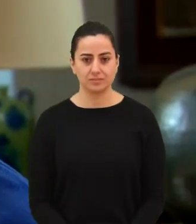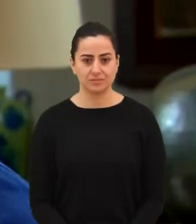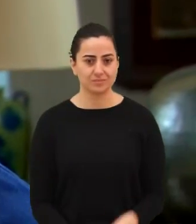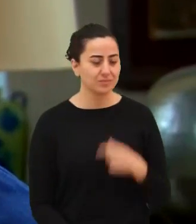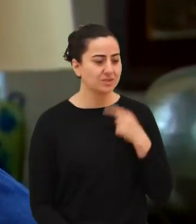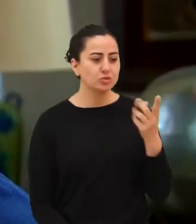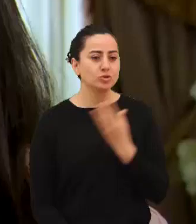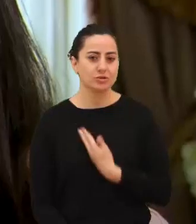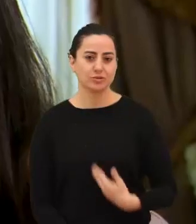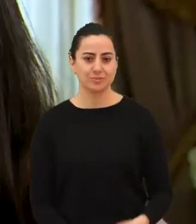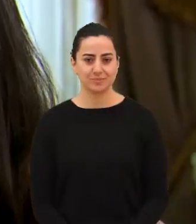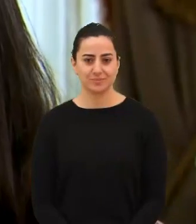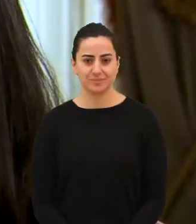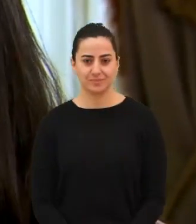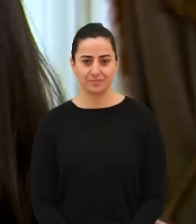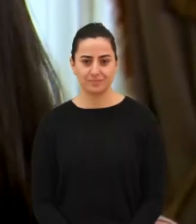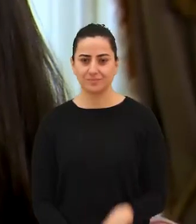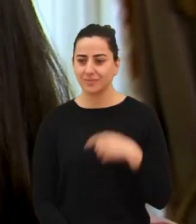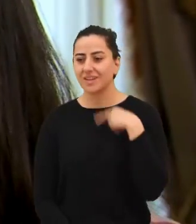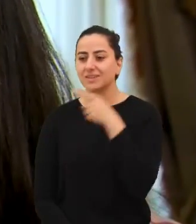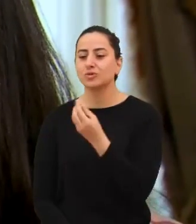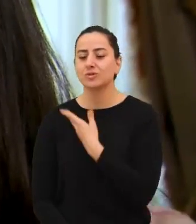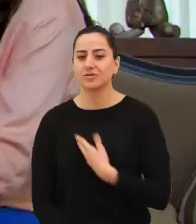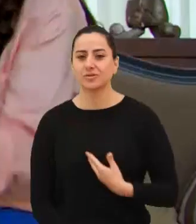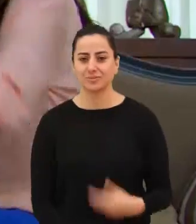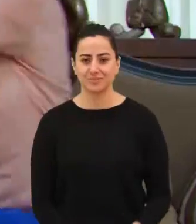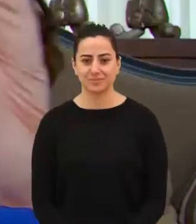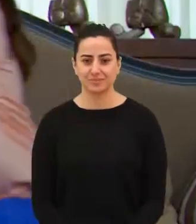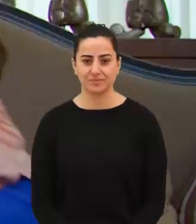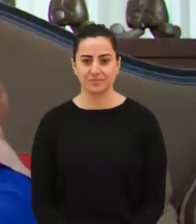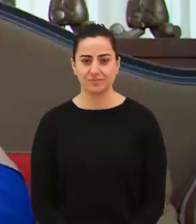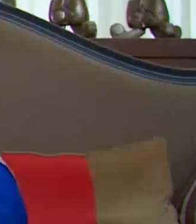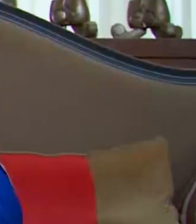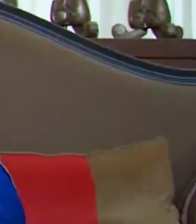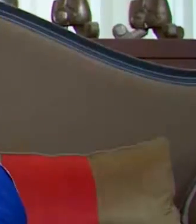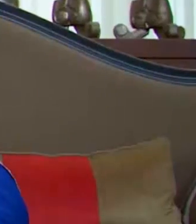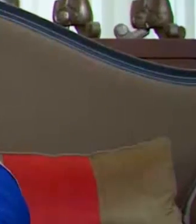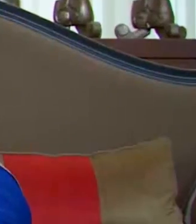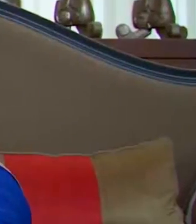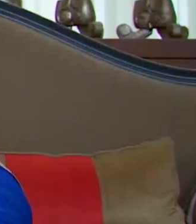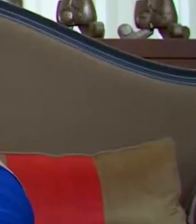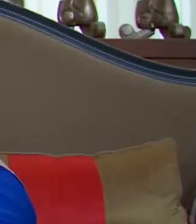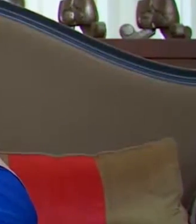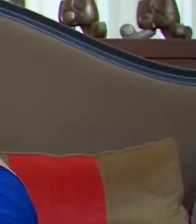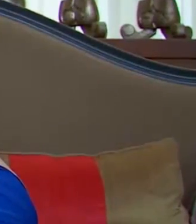Ben seni çok seviyorum. Ben de seni çok seviyorum. Sevgiyle sarıldılar birbirlerine. Görüntü